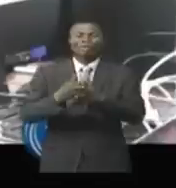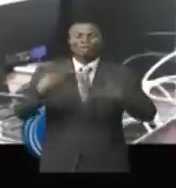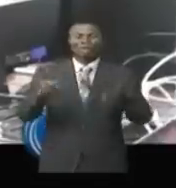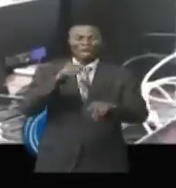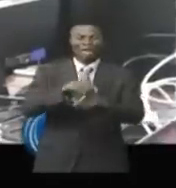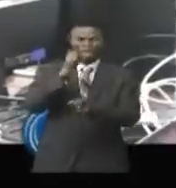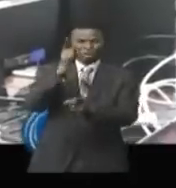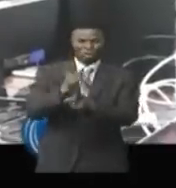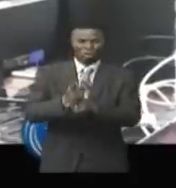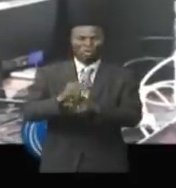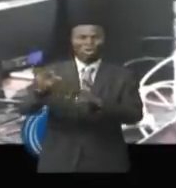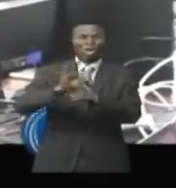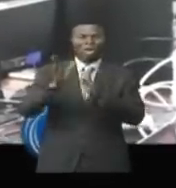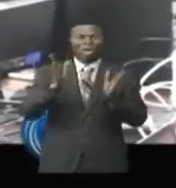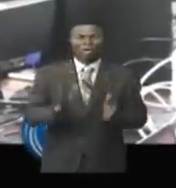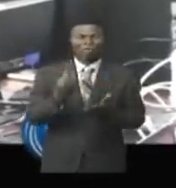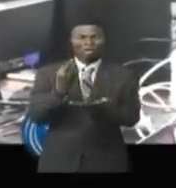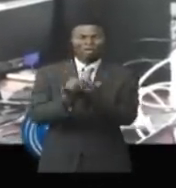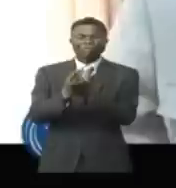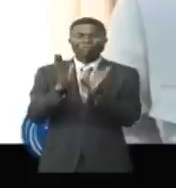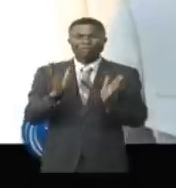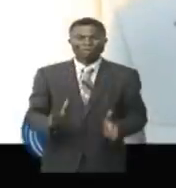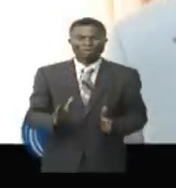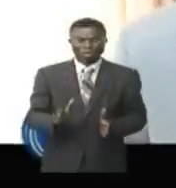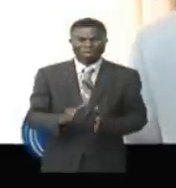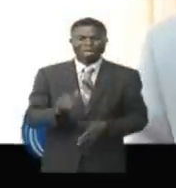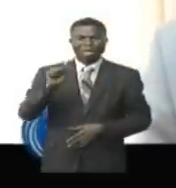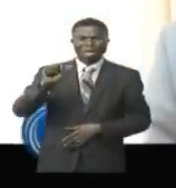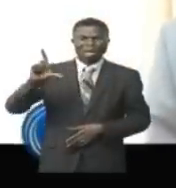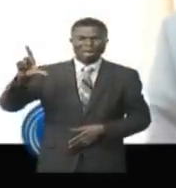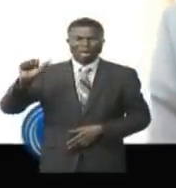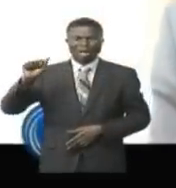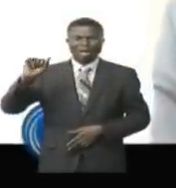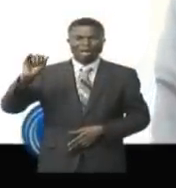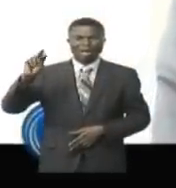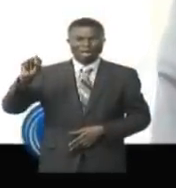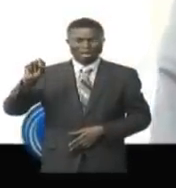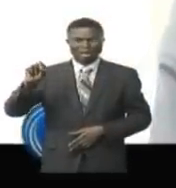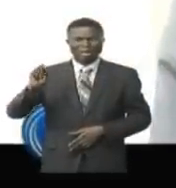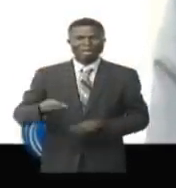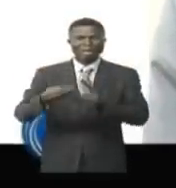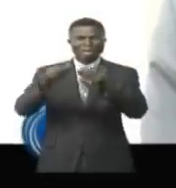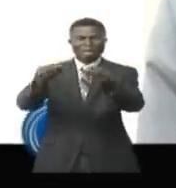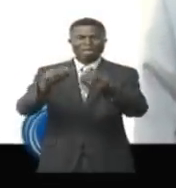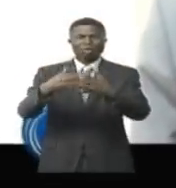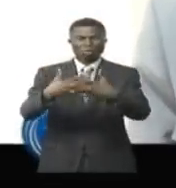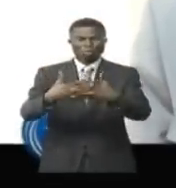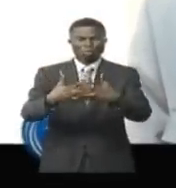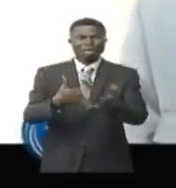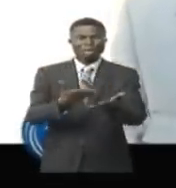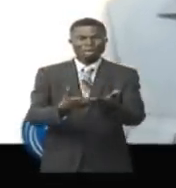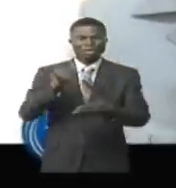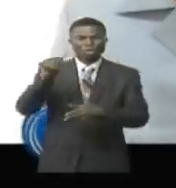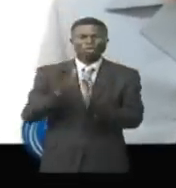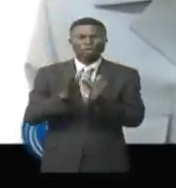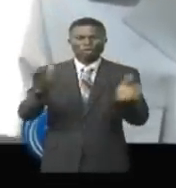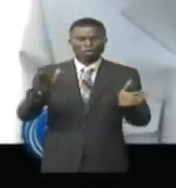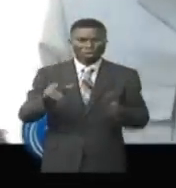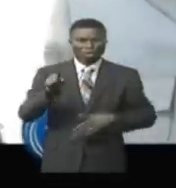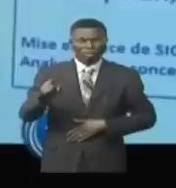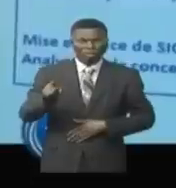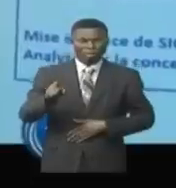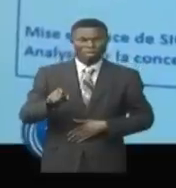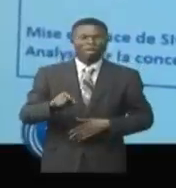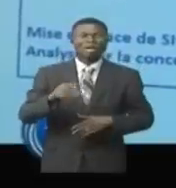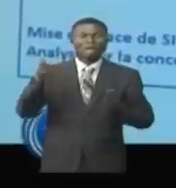réel. Les formateurs financiers Alain Raoul Ellison a remis ses logiciels au DG Victor Toumba en